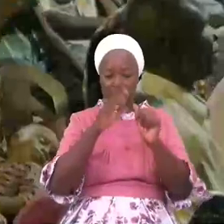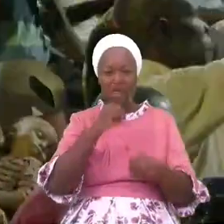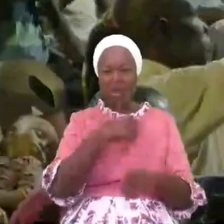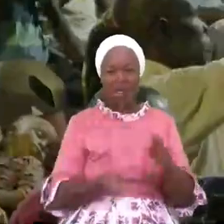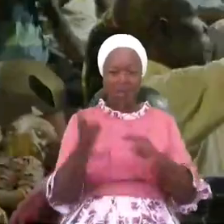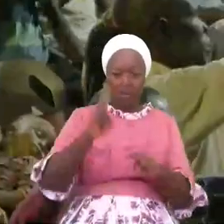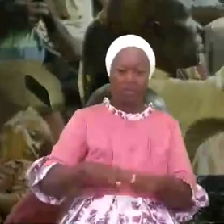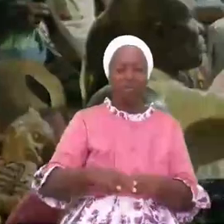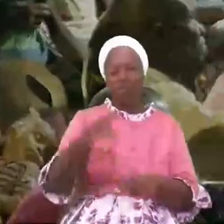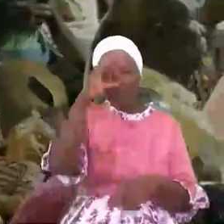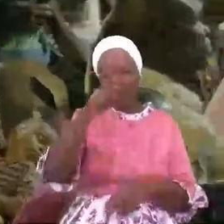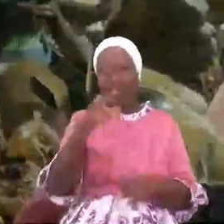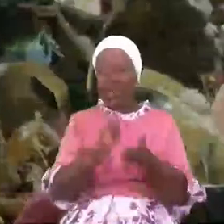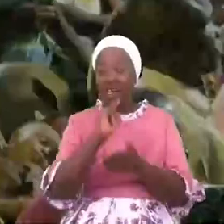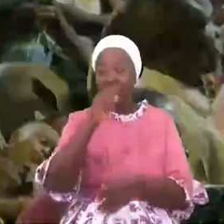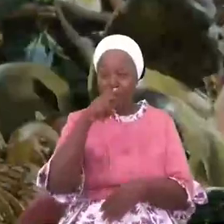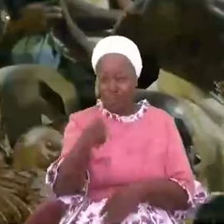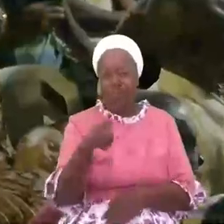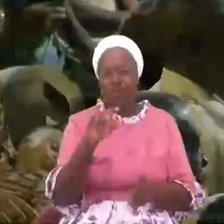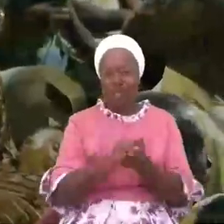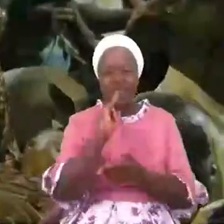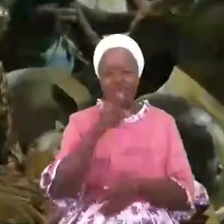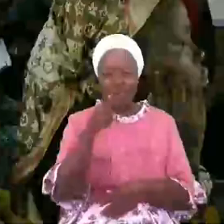Ça c'est toi. J'ai dit ça c'est toi.